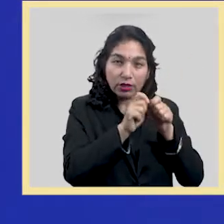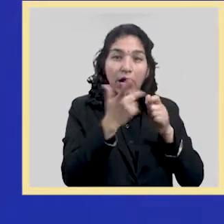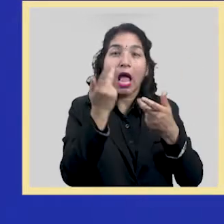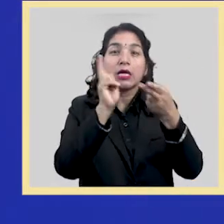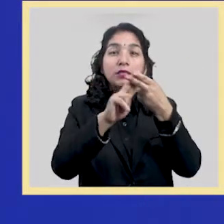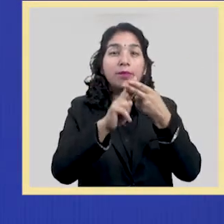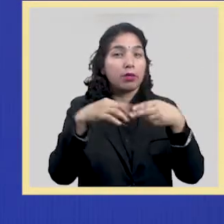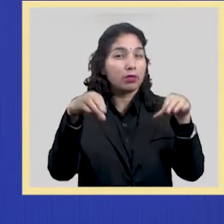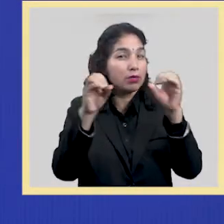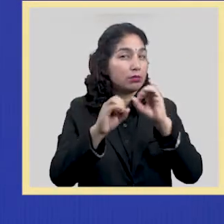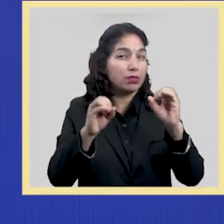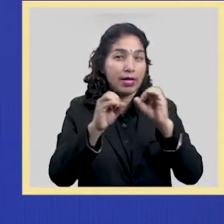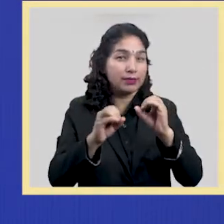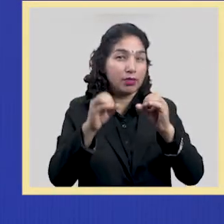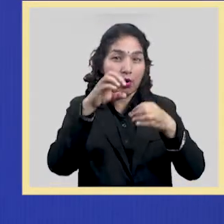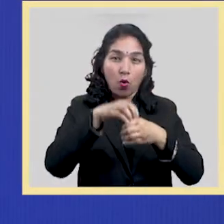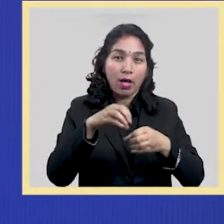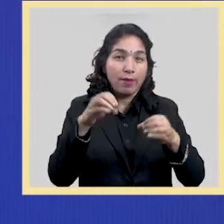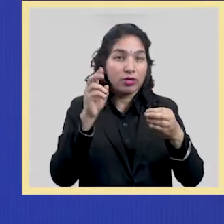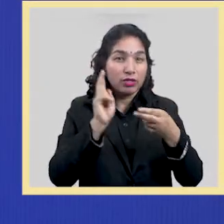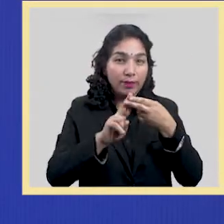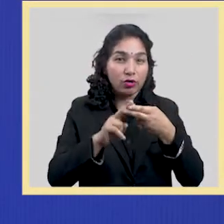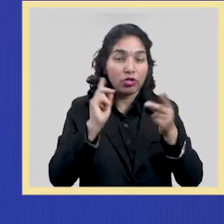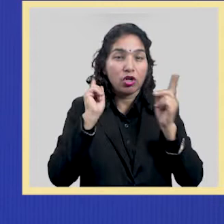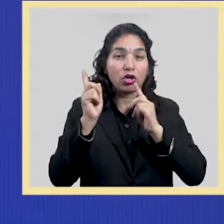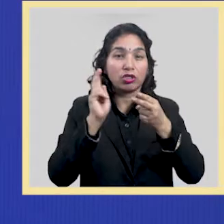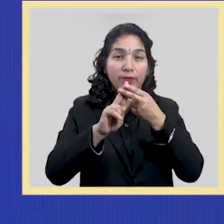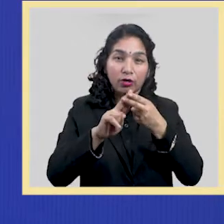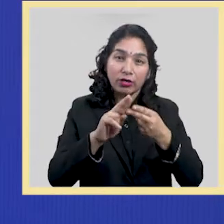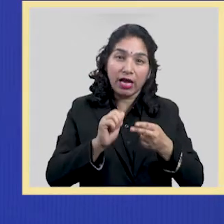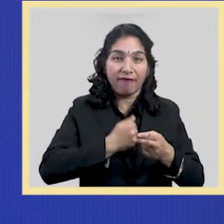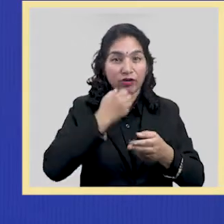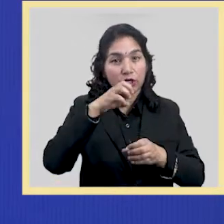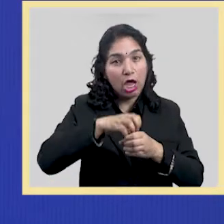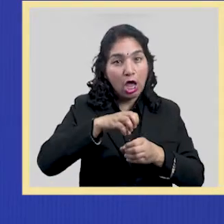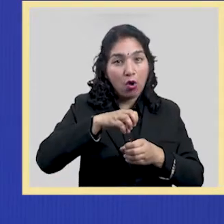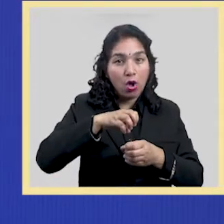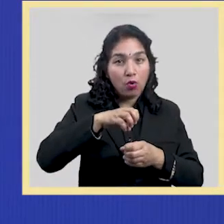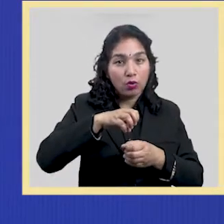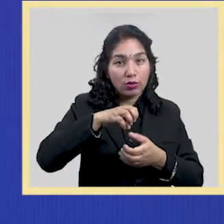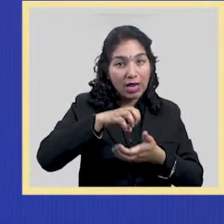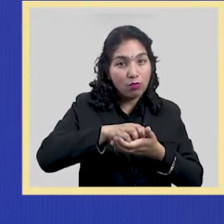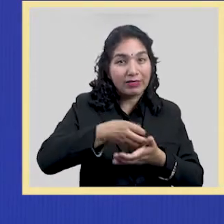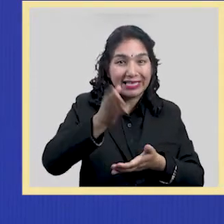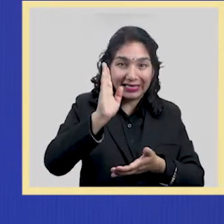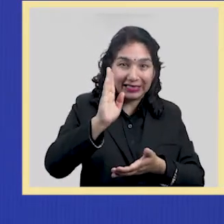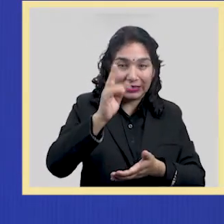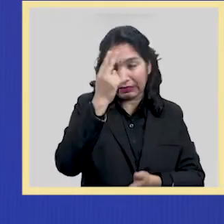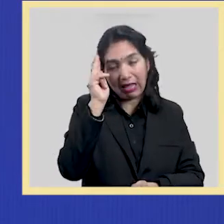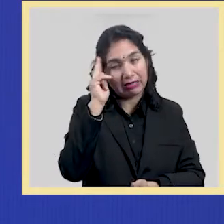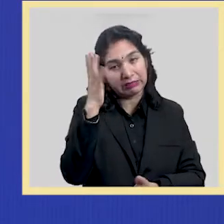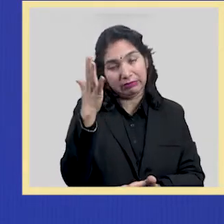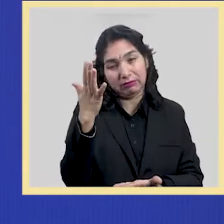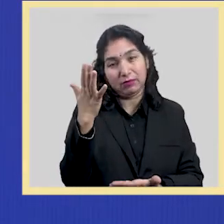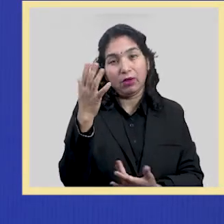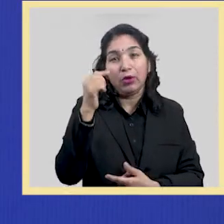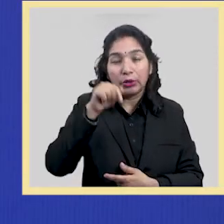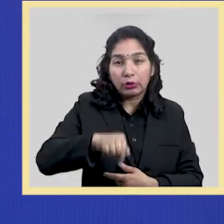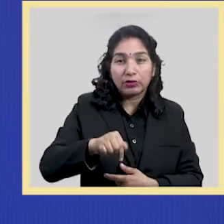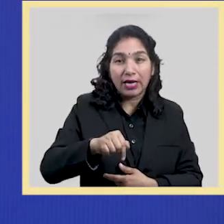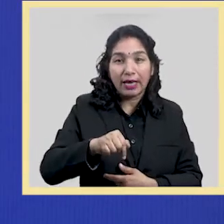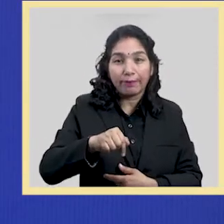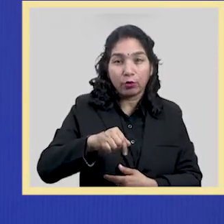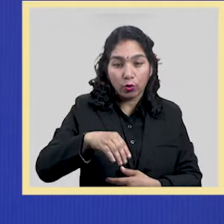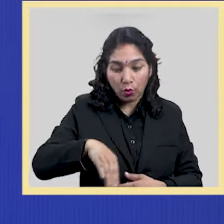छन्, कहाँ सम्पर्क गर्ने पनि थाहा छैन, ओडामा सम्पर्क गर्ने कि नगरमा सम्पर्क गर्ने कि आफ्नै ठेगानामा जानुपर्ने हो कि त्यो कतिलाई थाहा छैन बिचरा. यहाँ हाम्रो यो